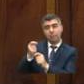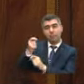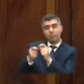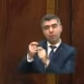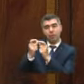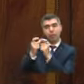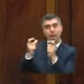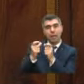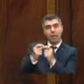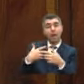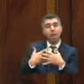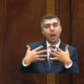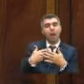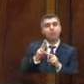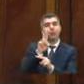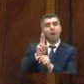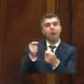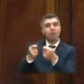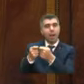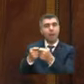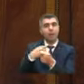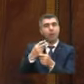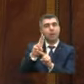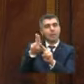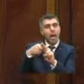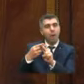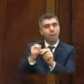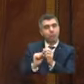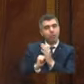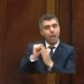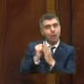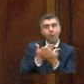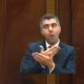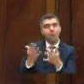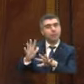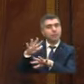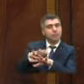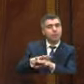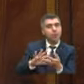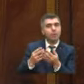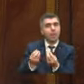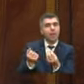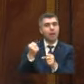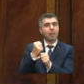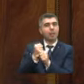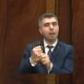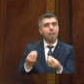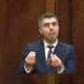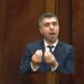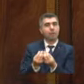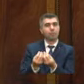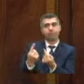اللي كاينه، نجحنا فيه بجهد الجميع، ما كان حتى شي واحد يمكن يقول انا خدمت فيه اكثر من